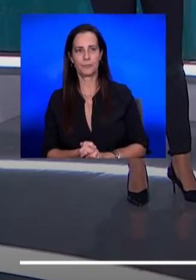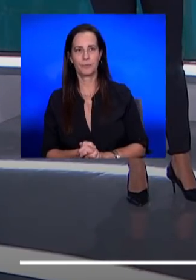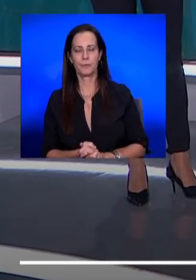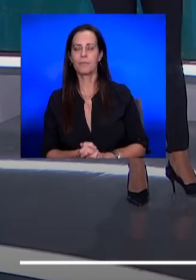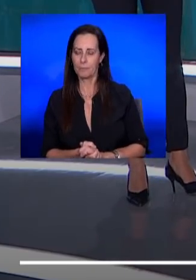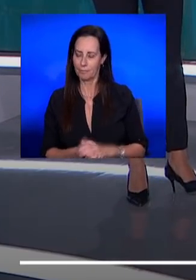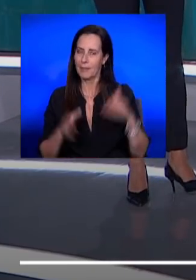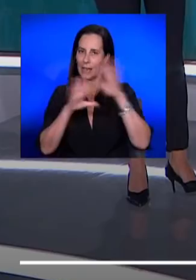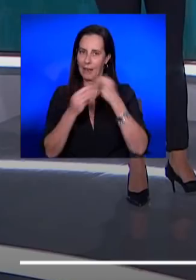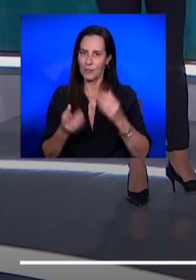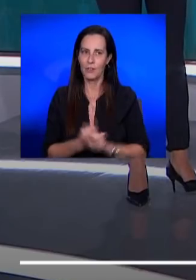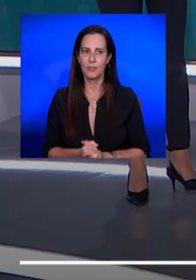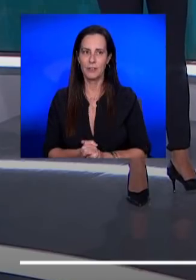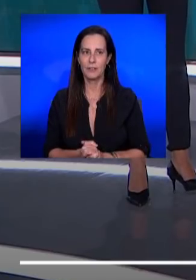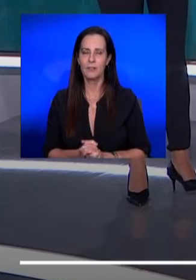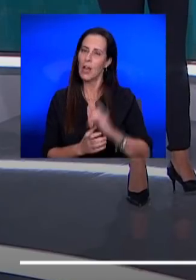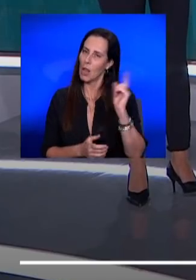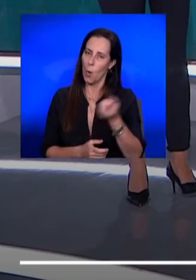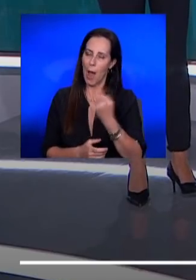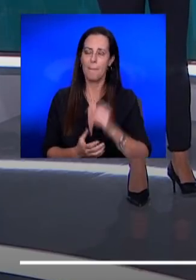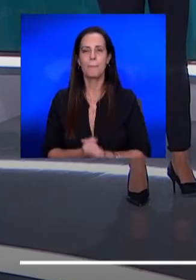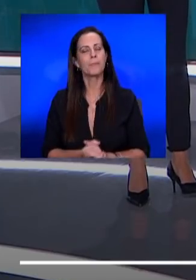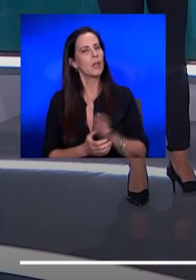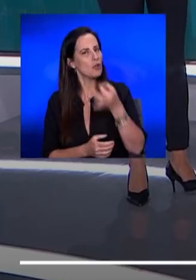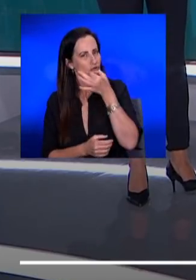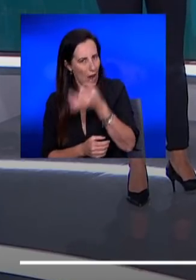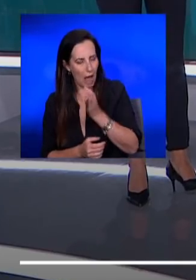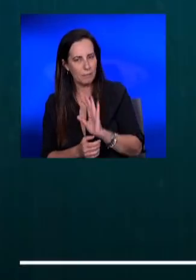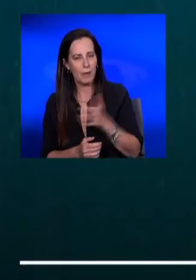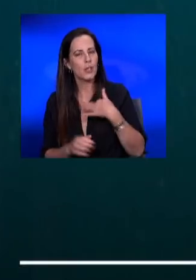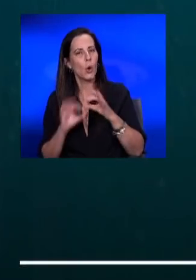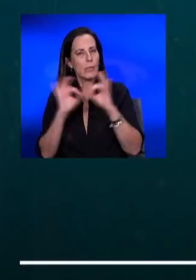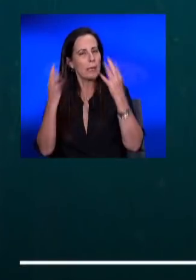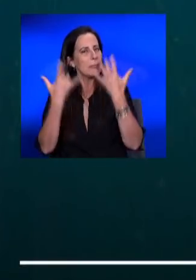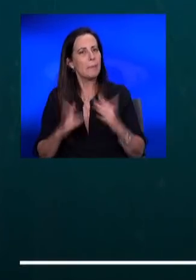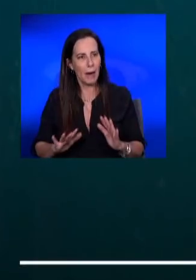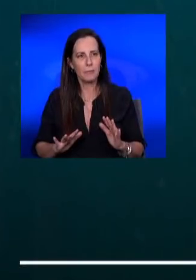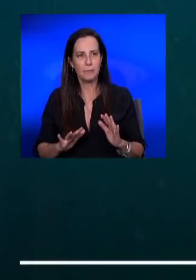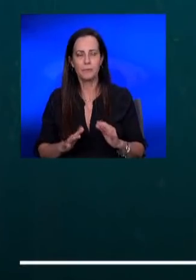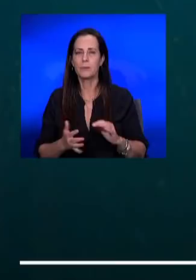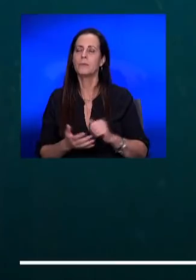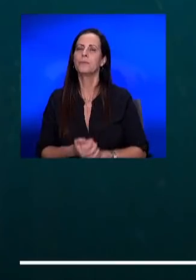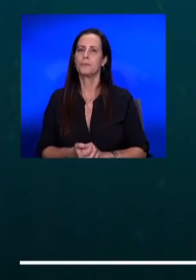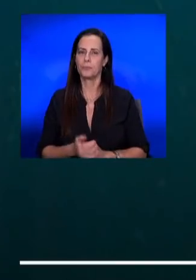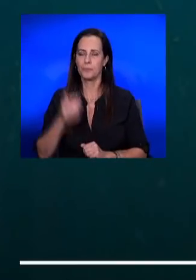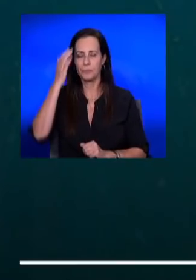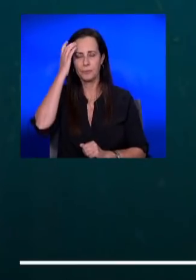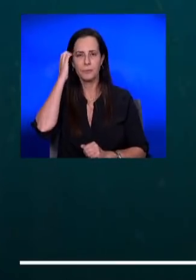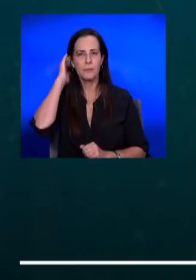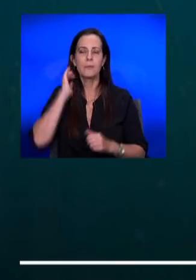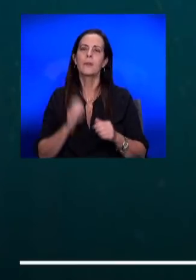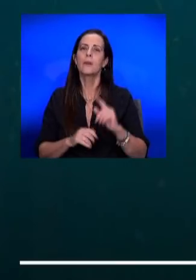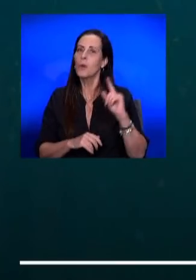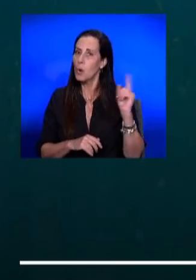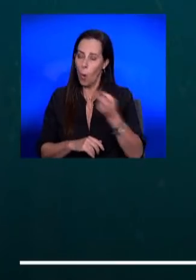ערב טוב ליאל, לך ולצופים. נגיד, בוא נתחיל בנתונים שהלשכה המרכזית לסטטיסטיקה מפרסמת אתמול.